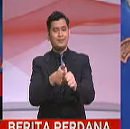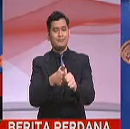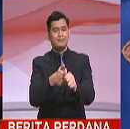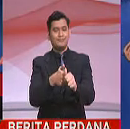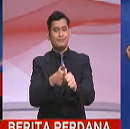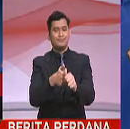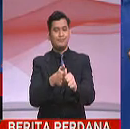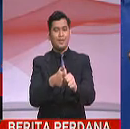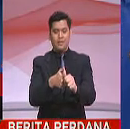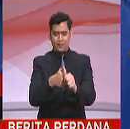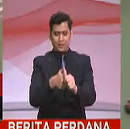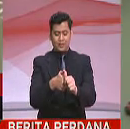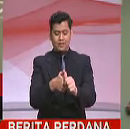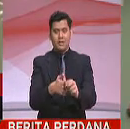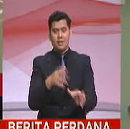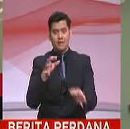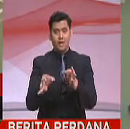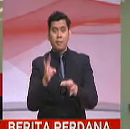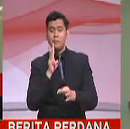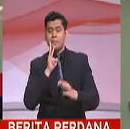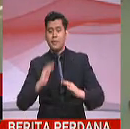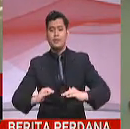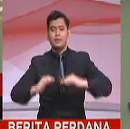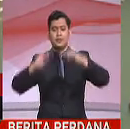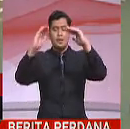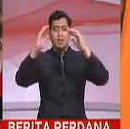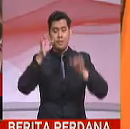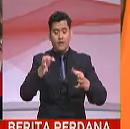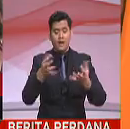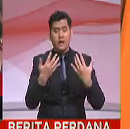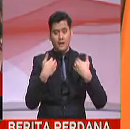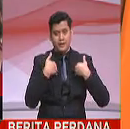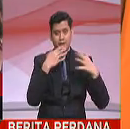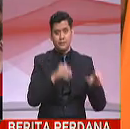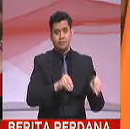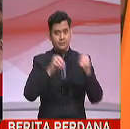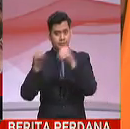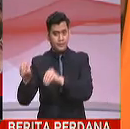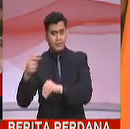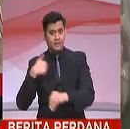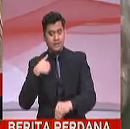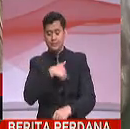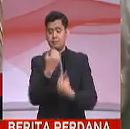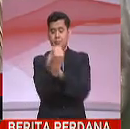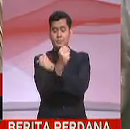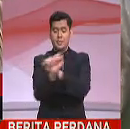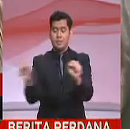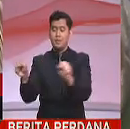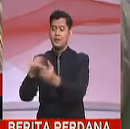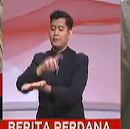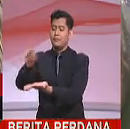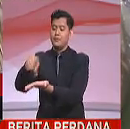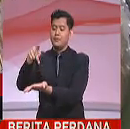Contohnya, banjir, kita tentu kalau ada perlu perpindahan, kita minta ke pusat pemindahan